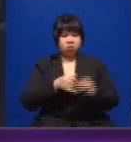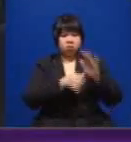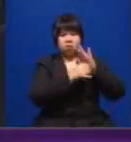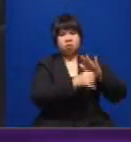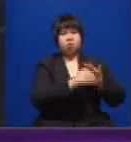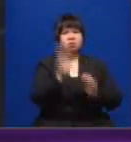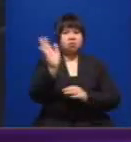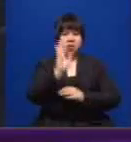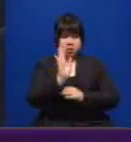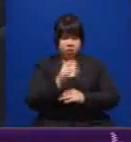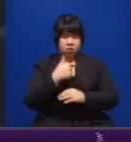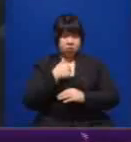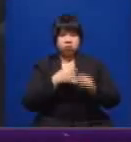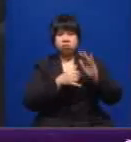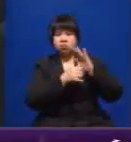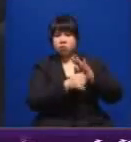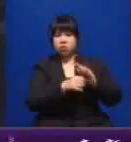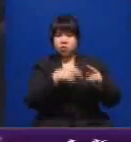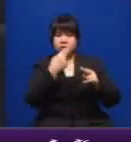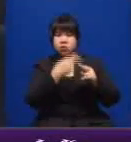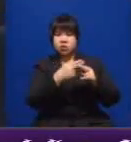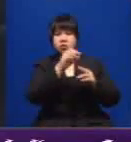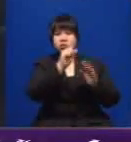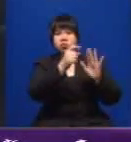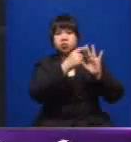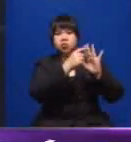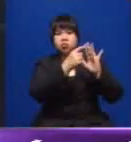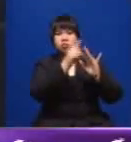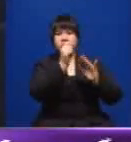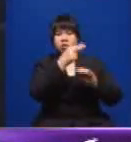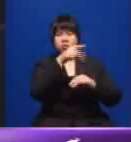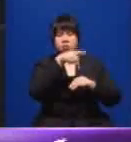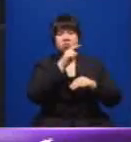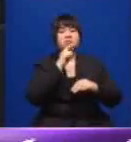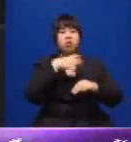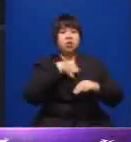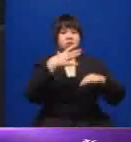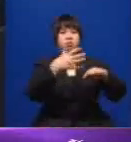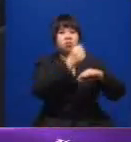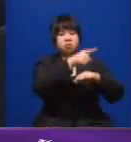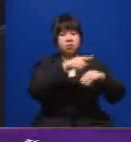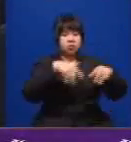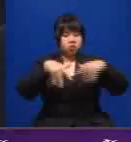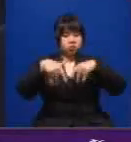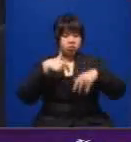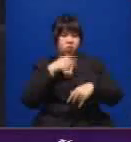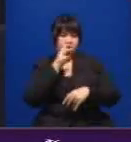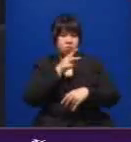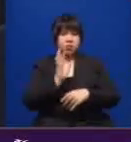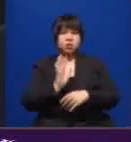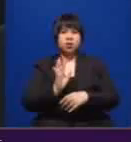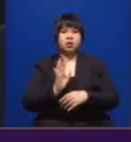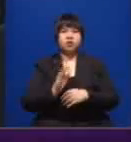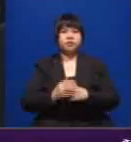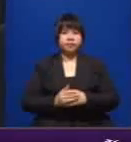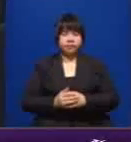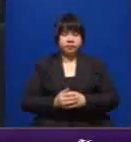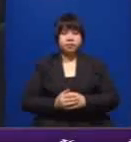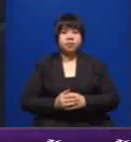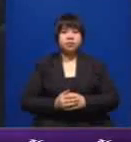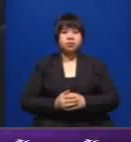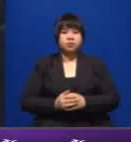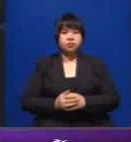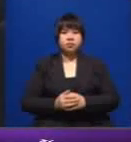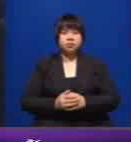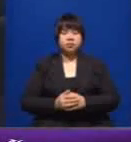มดูถูกในสุเทพมึงฝักใฝ่เผด็จการแต่ผมไม่ได้ดูถูกประชาชนที่รับเงินแล้